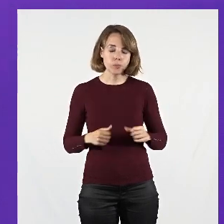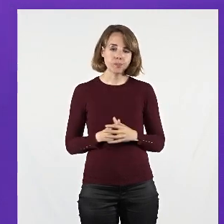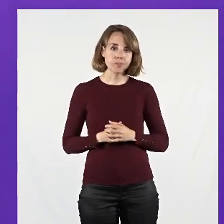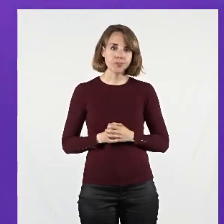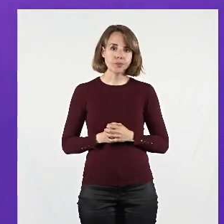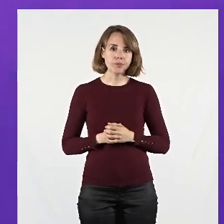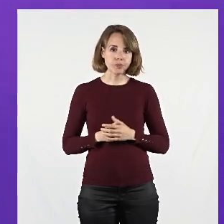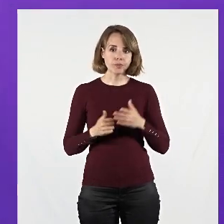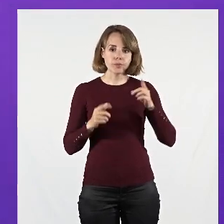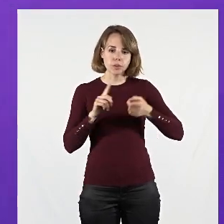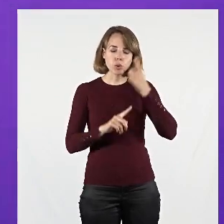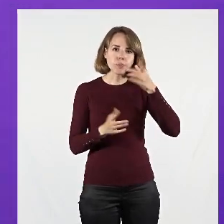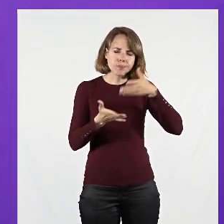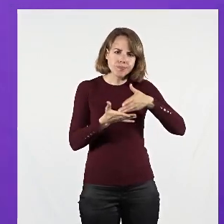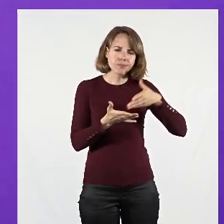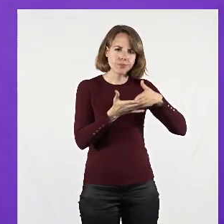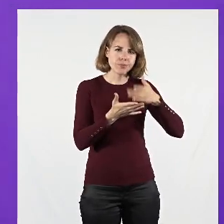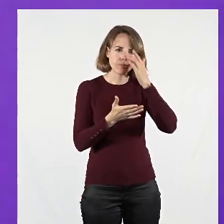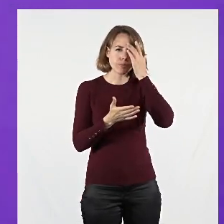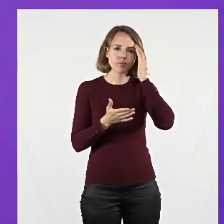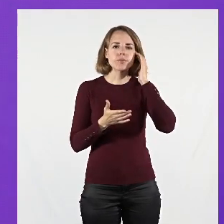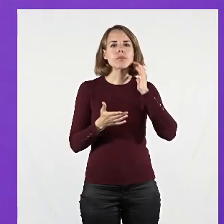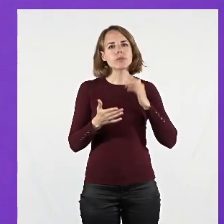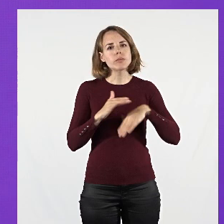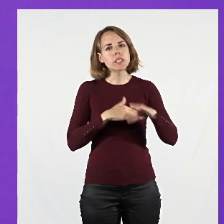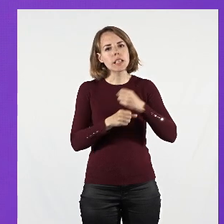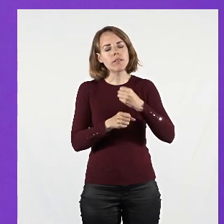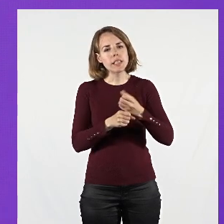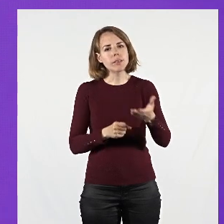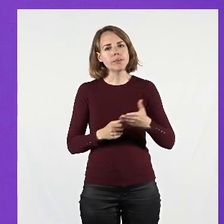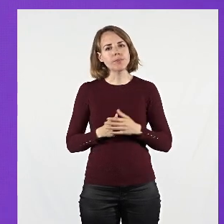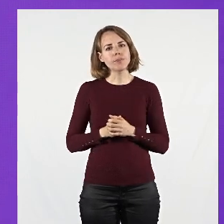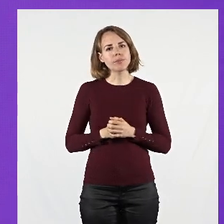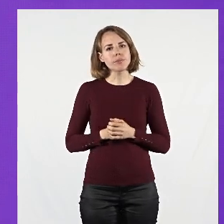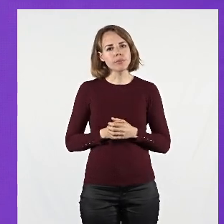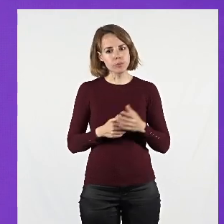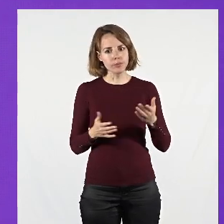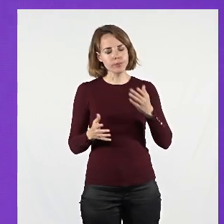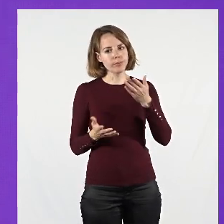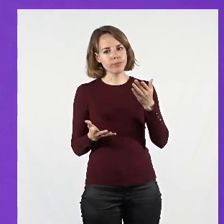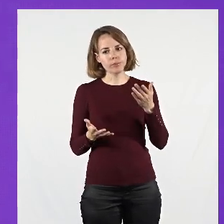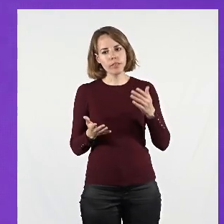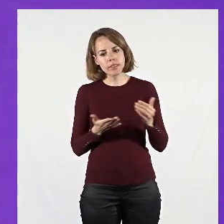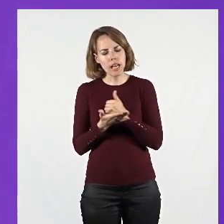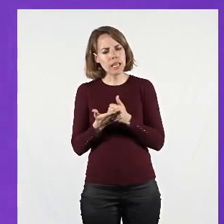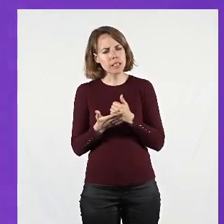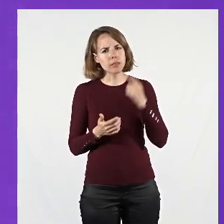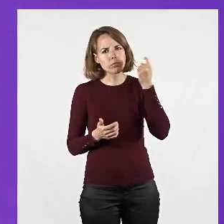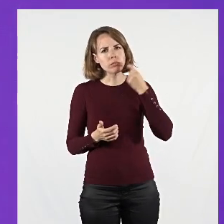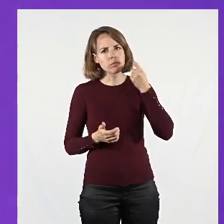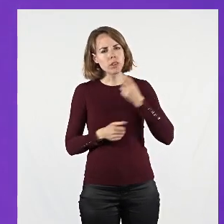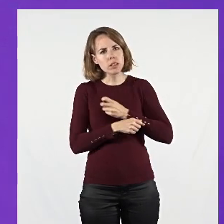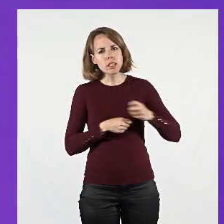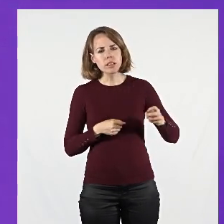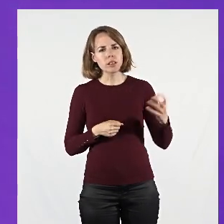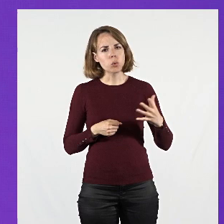Elles vont permettre de mettre en discussion les risques auxquels sont soumis les différents salariés et puis de co-construire des